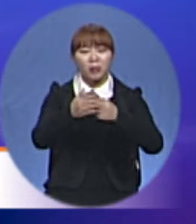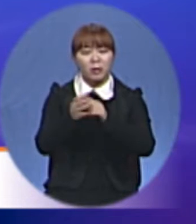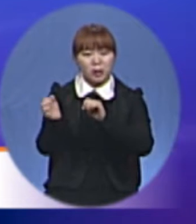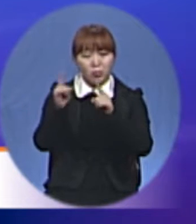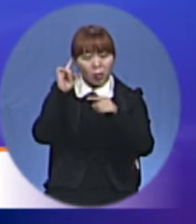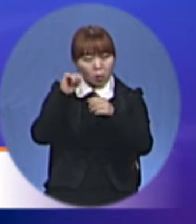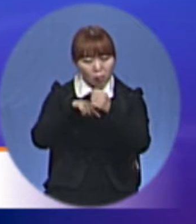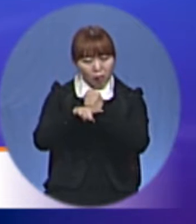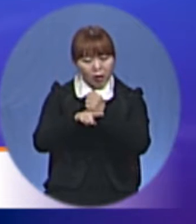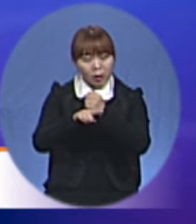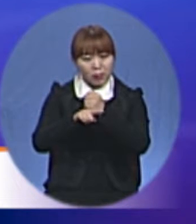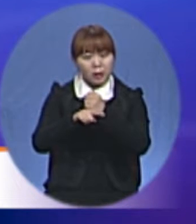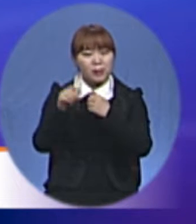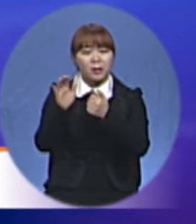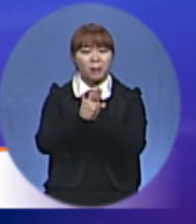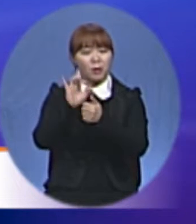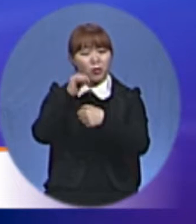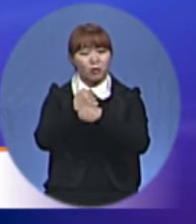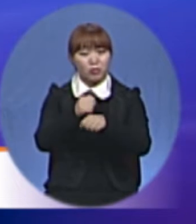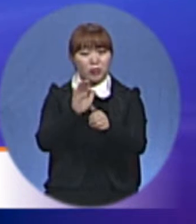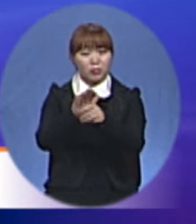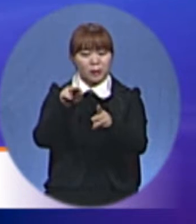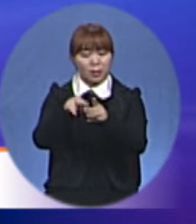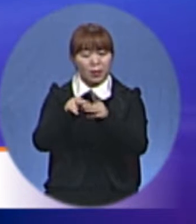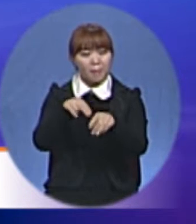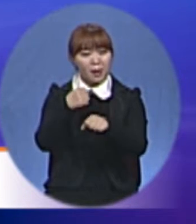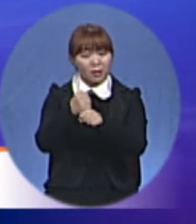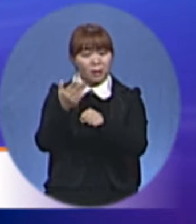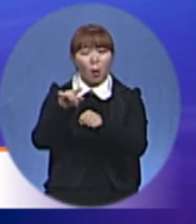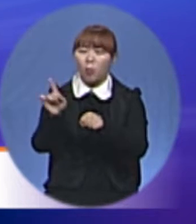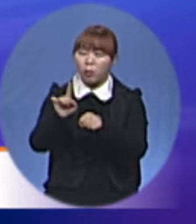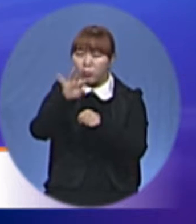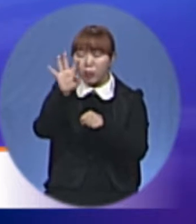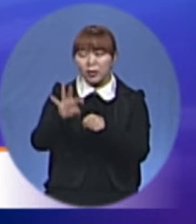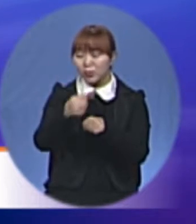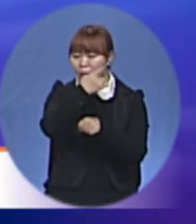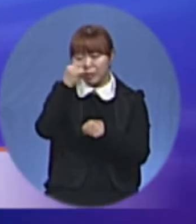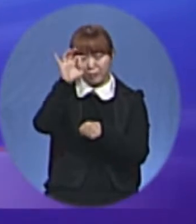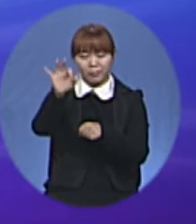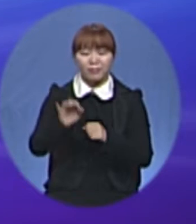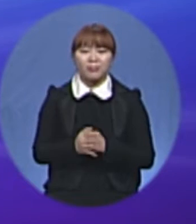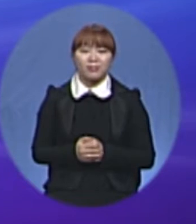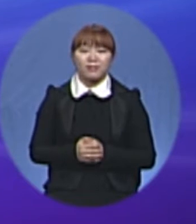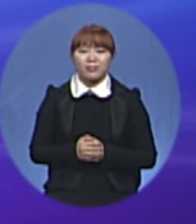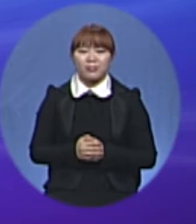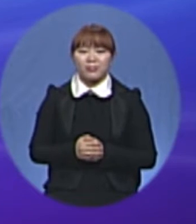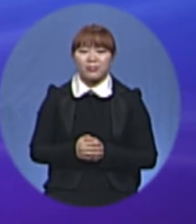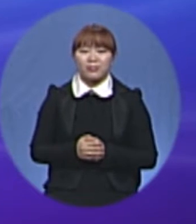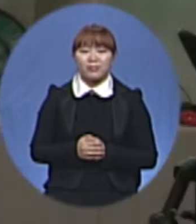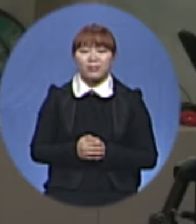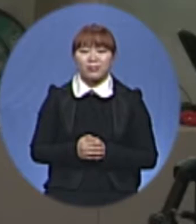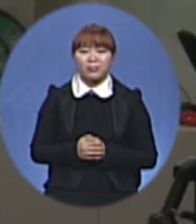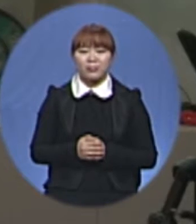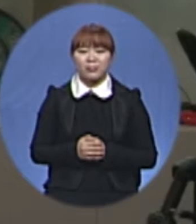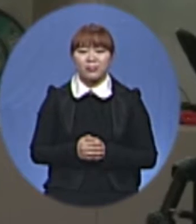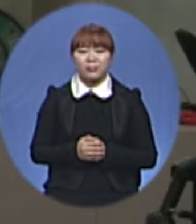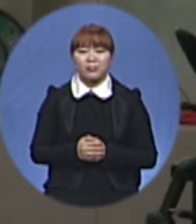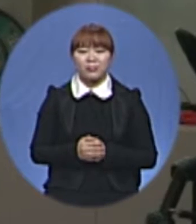재활공학서비스 연구지원센터가 개발을 했는데요. 어떤 기기인지 황현희 기자가 소개합니다.